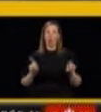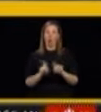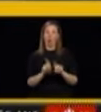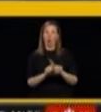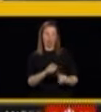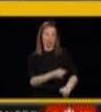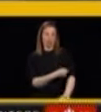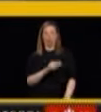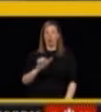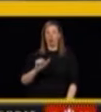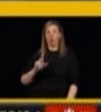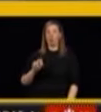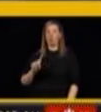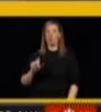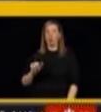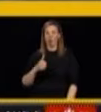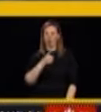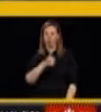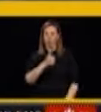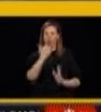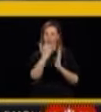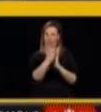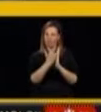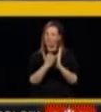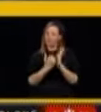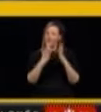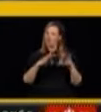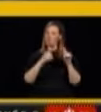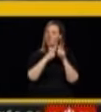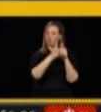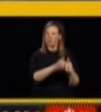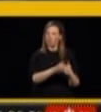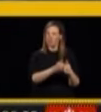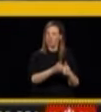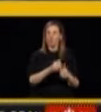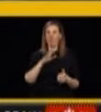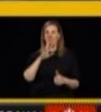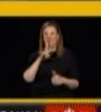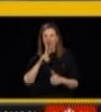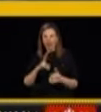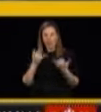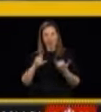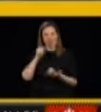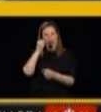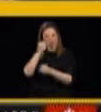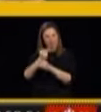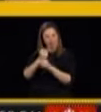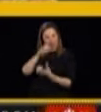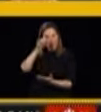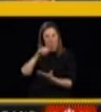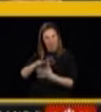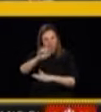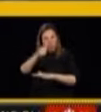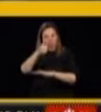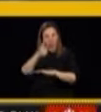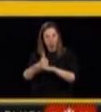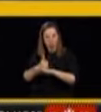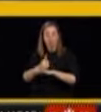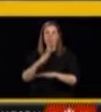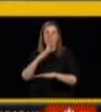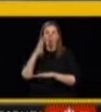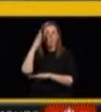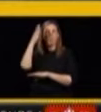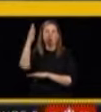on travaille sur ce plan-là. On va pouvoir vous en parler dans les prochains jours, mais on commence vraiment par